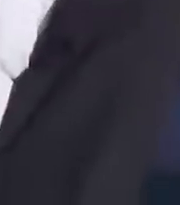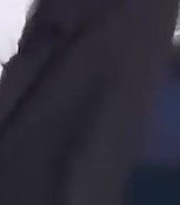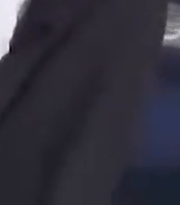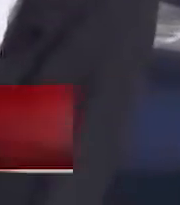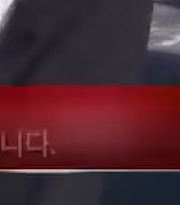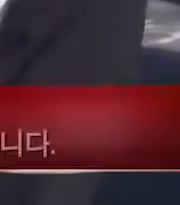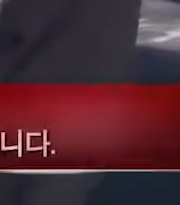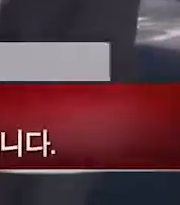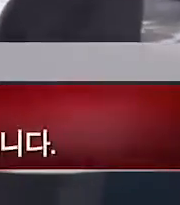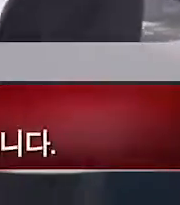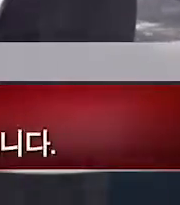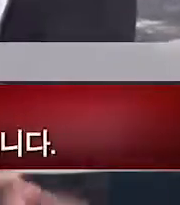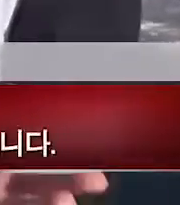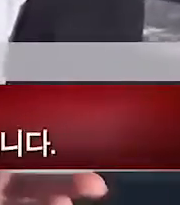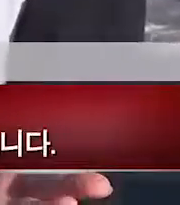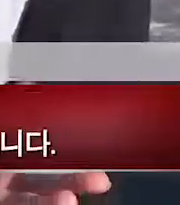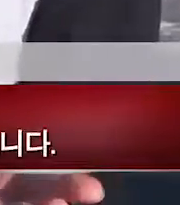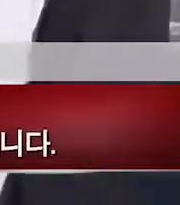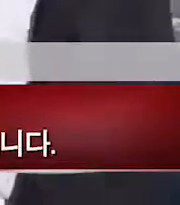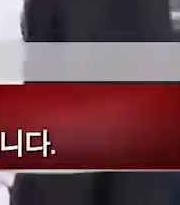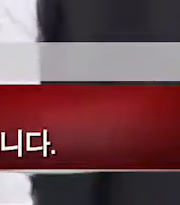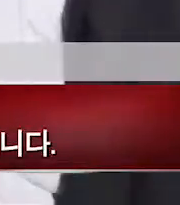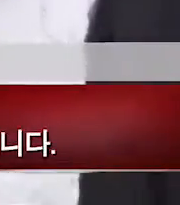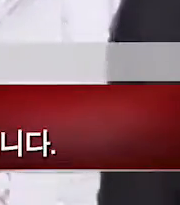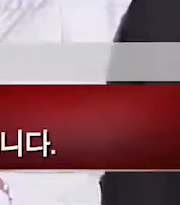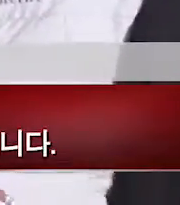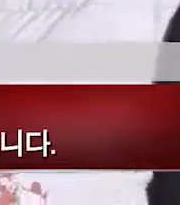앞으로는 이 병영선 걷기 대회가 어떻게 진행될까요?